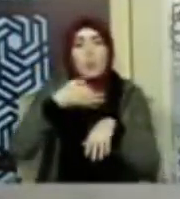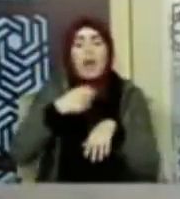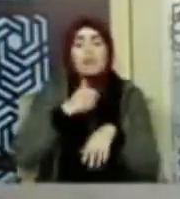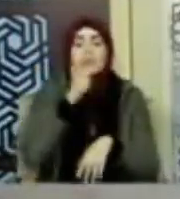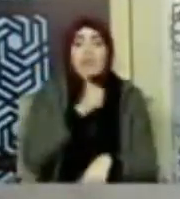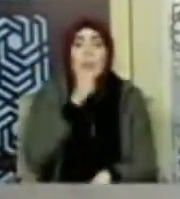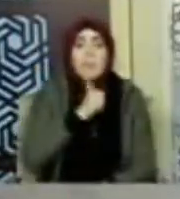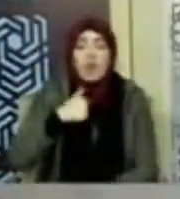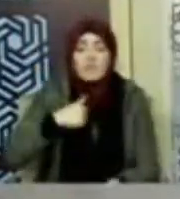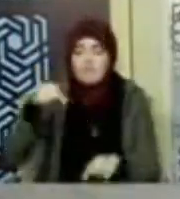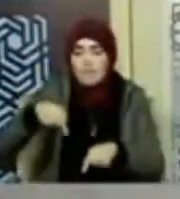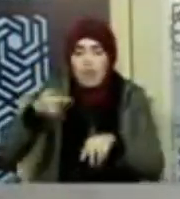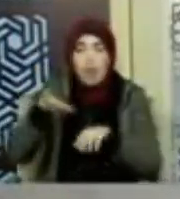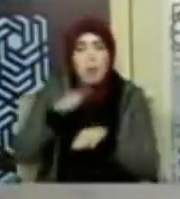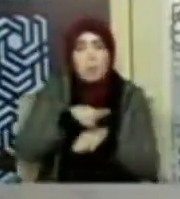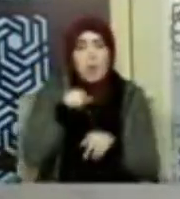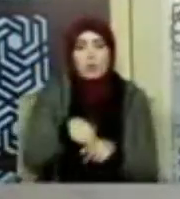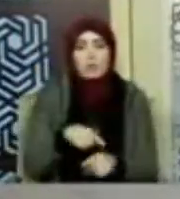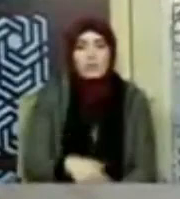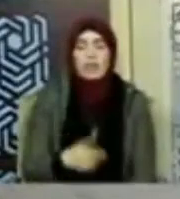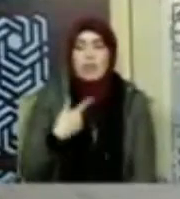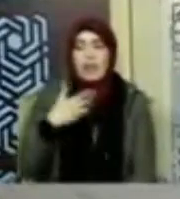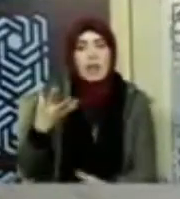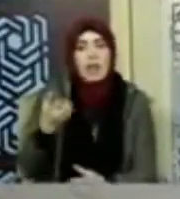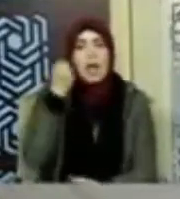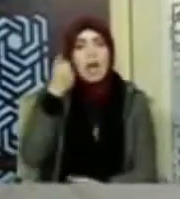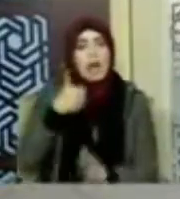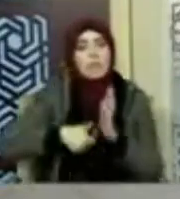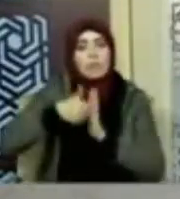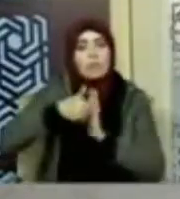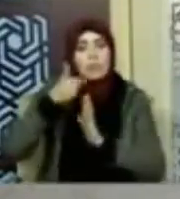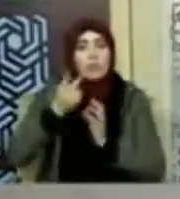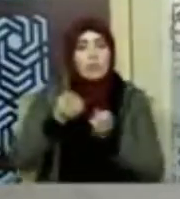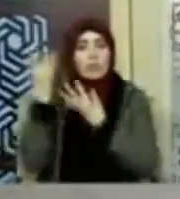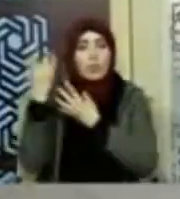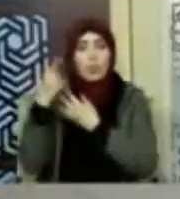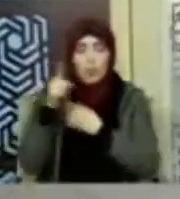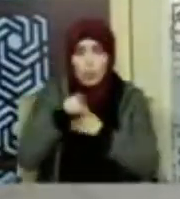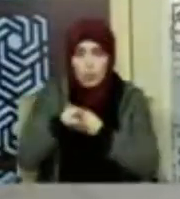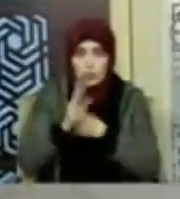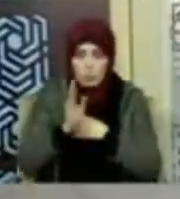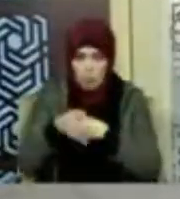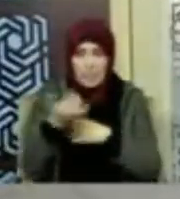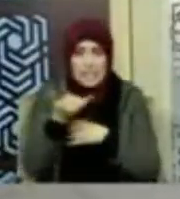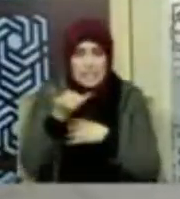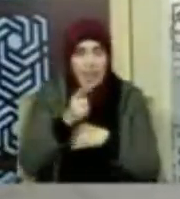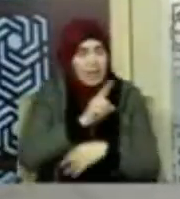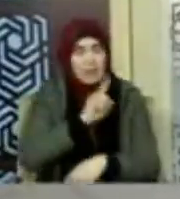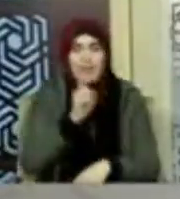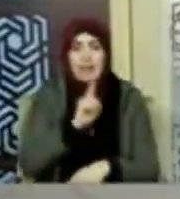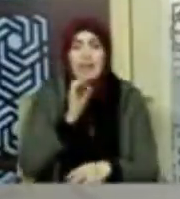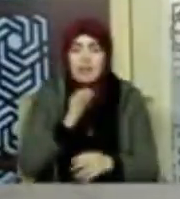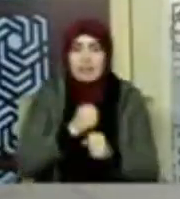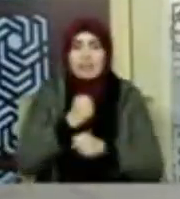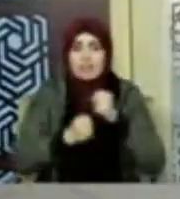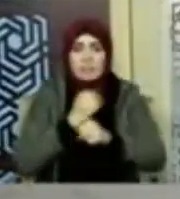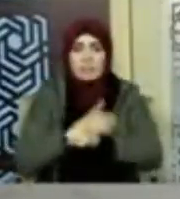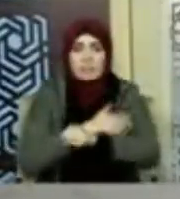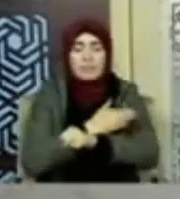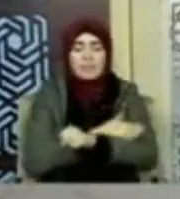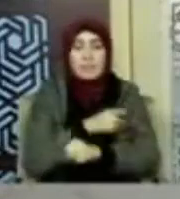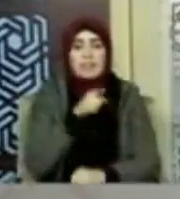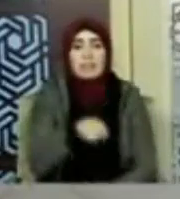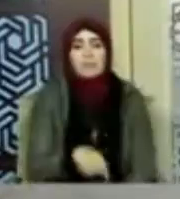صبرا، فما نيل الخلود بمستطاع، ولا ثوب البقاء بثوب عز، فيطوي عن أخي